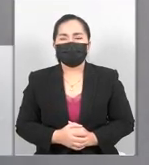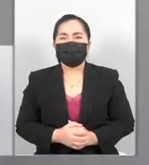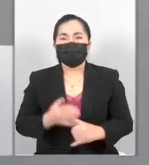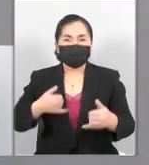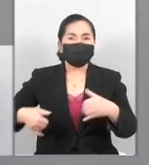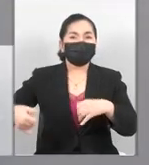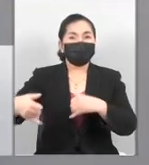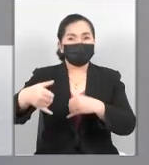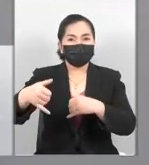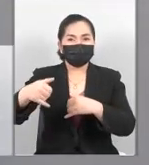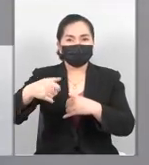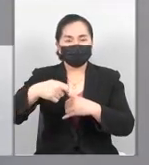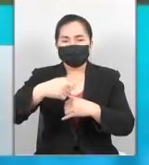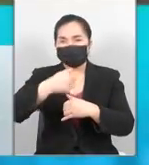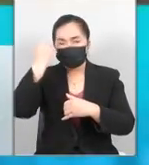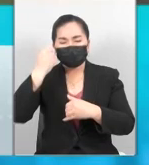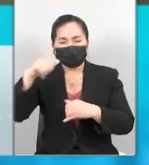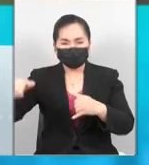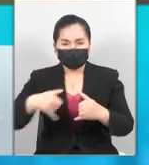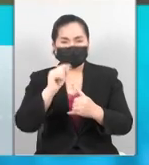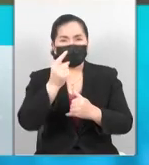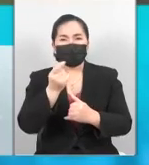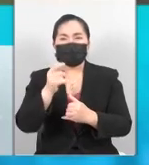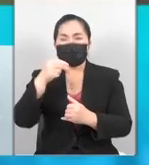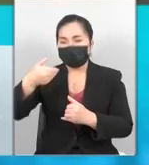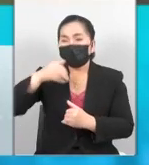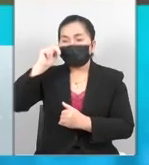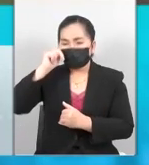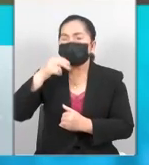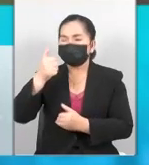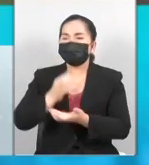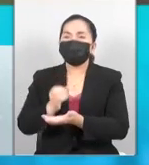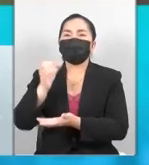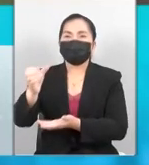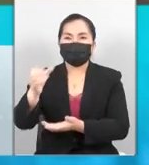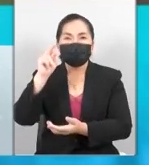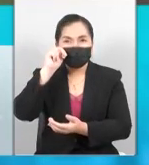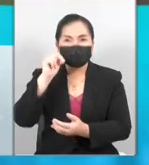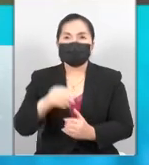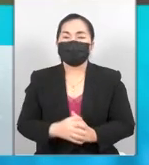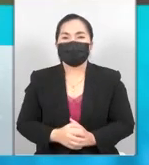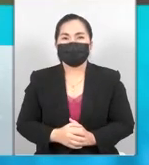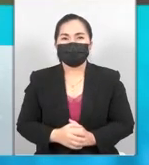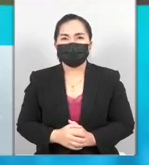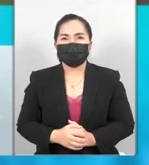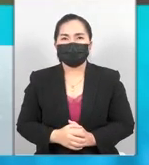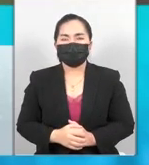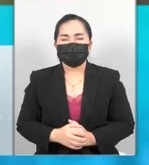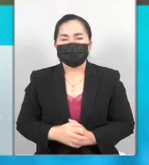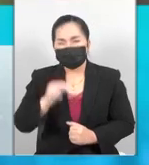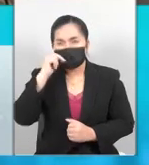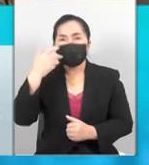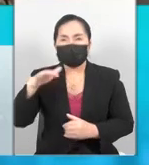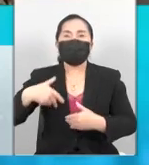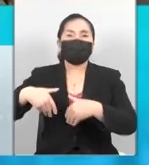เดินย้อนกลับมามาขอน้ำกินเราก็เห็นใจใช่ค่ะเห็นใจแล้วก็เอาน้ำให้เขาแล้วก็บอกกินน้ำเสร็จก็ไปอะไรแบ